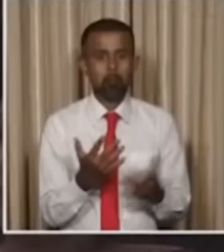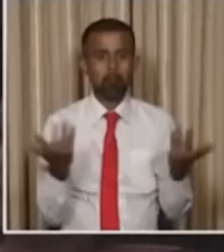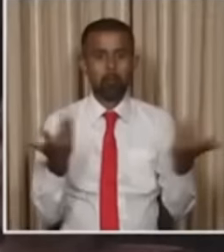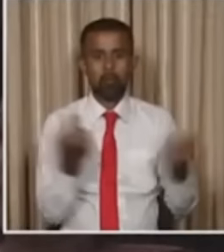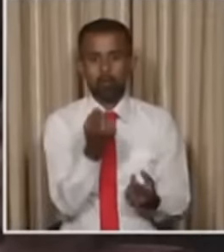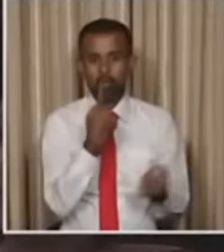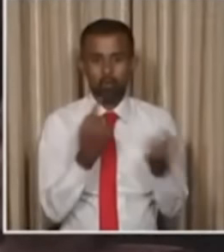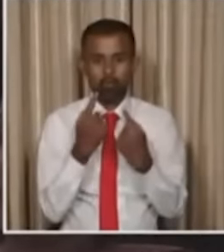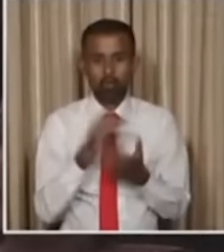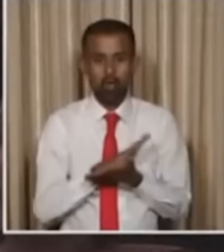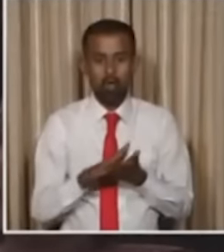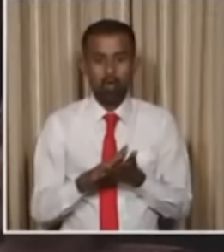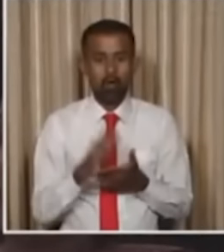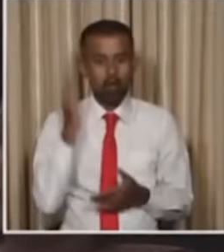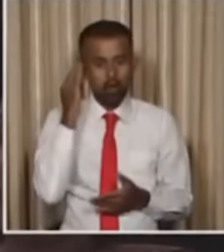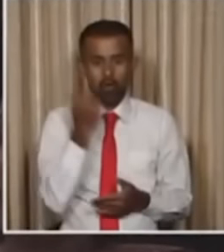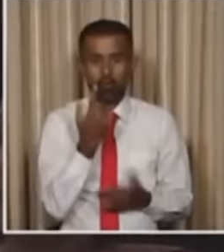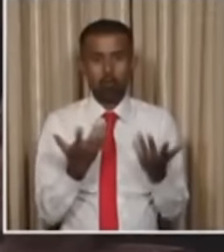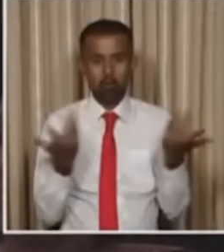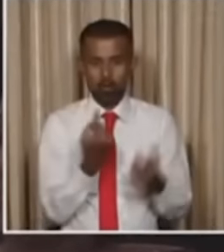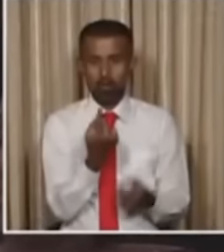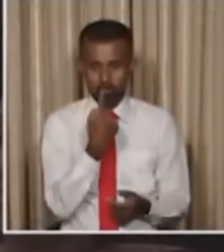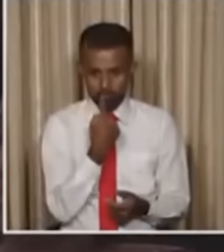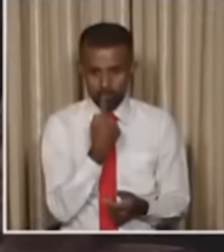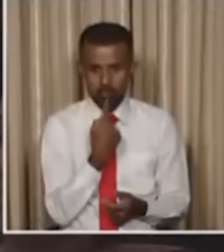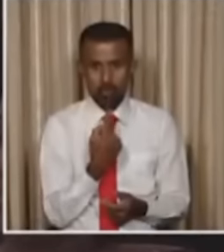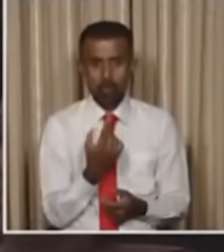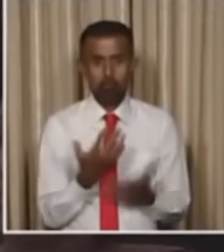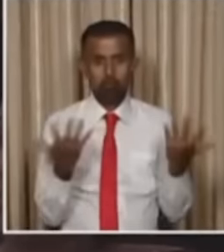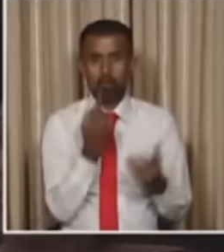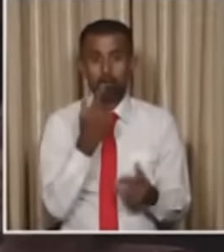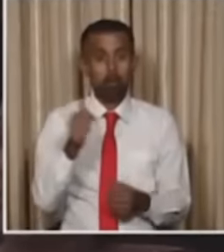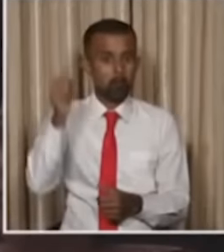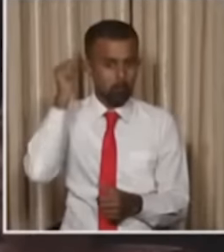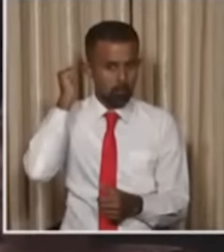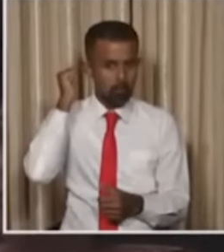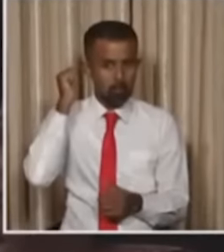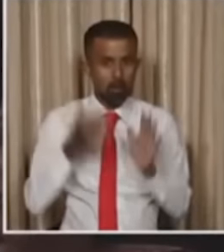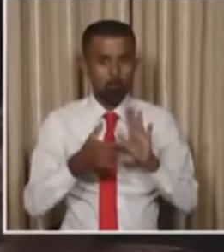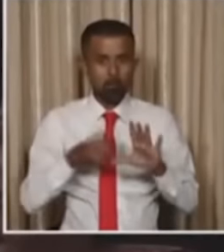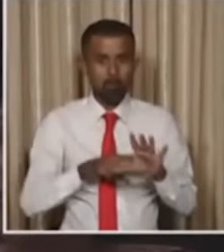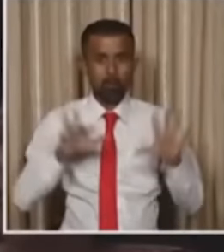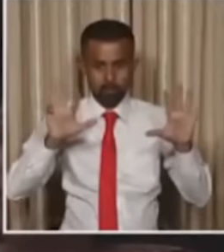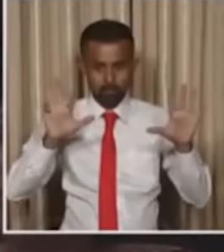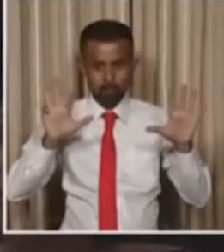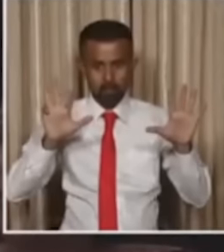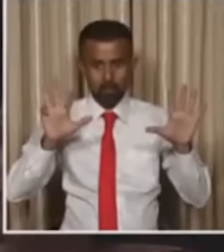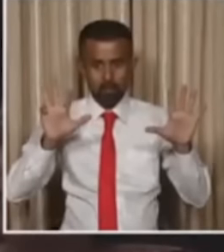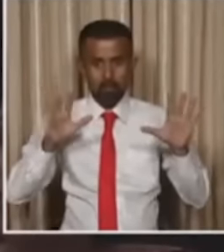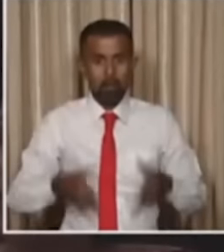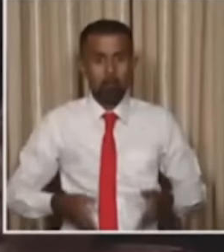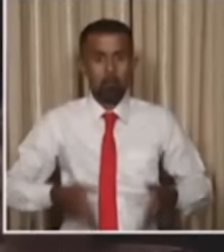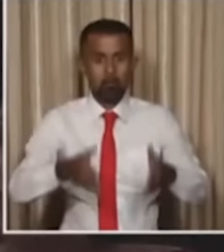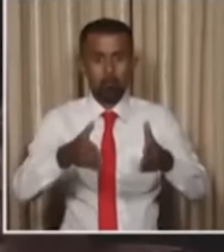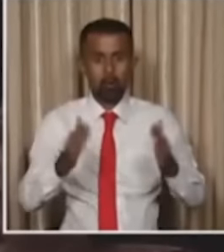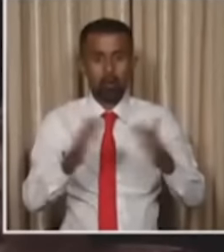කිව්වට හරණි අමරසූරිය මැතිණියක් කිව්වා එහෙම බෑ කියලා එහෙම බෑ කිව්වට පසුගිය මැයි 9 වෙනිදා පාරවල් දිගේ